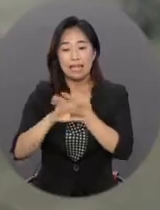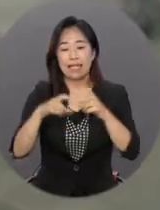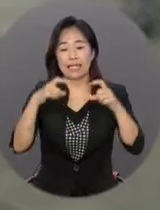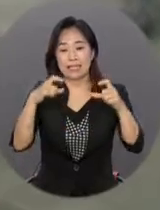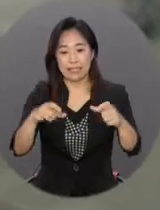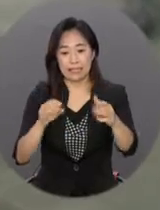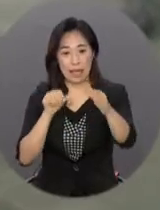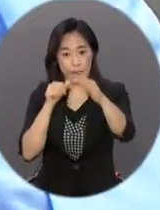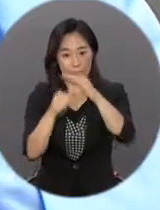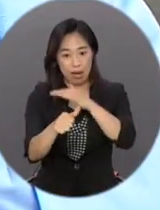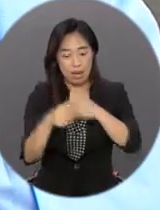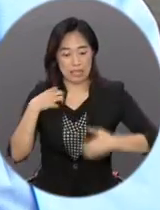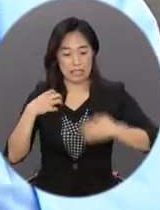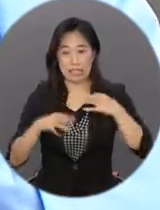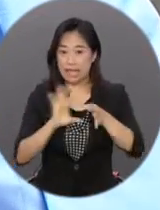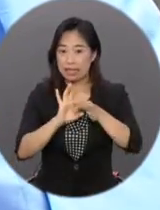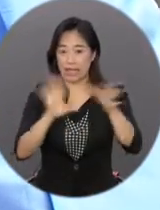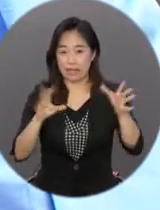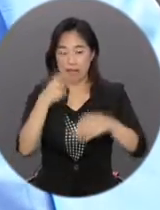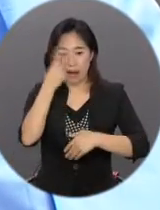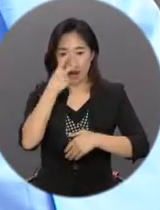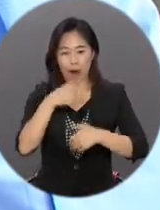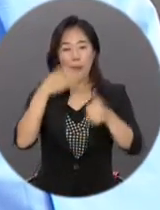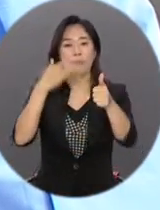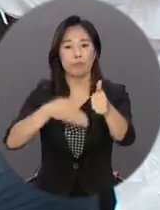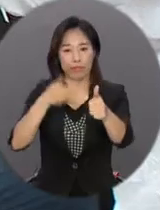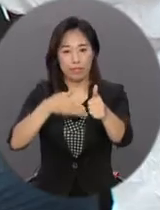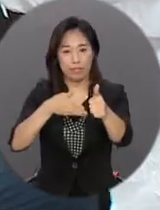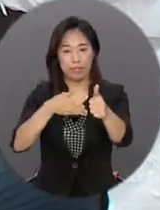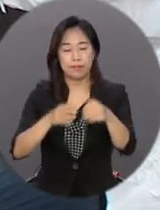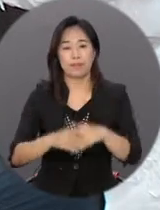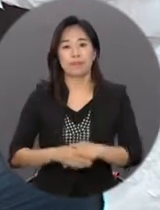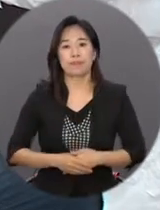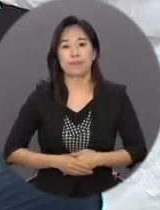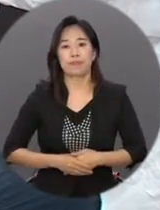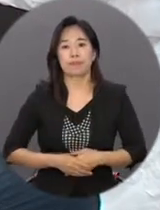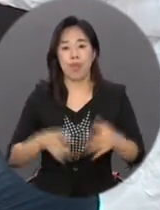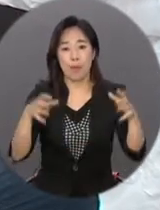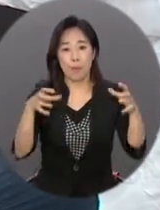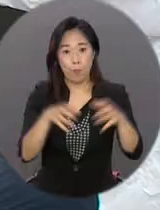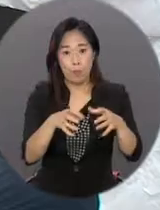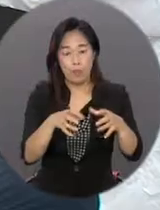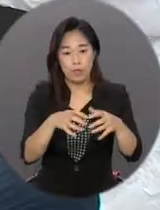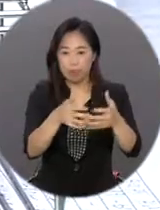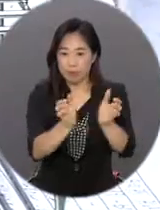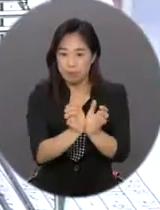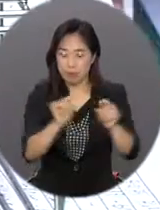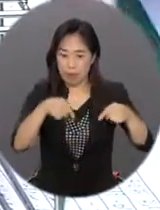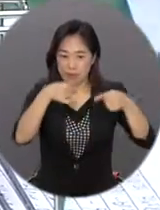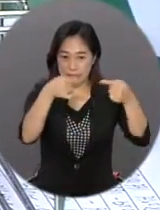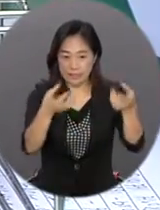방문자들은 증상 유무와 관계없이 진단검사를 받으라고 요구하는 한편 모임과 행사는 미루고